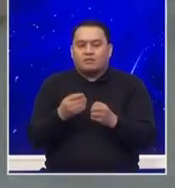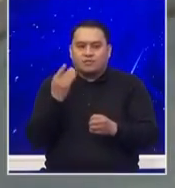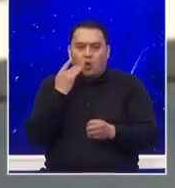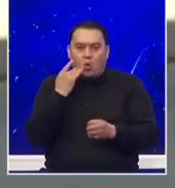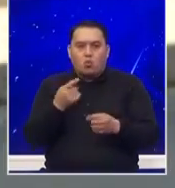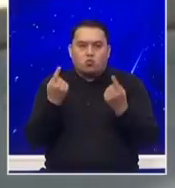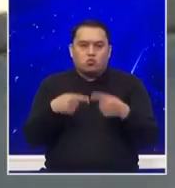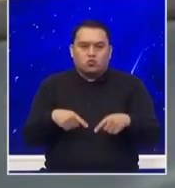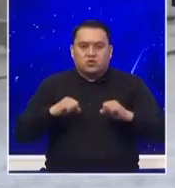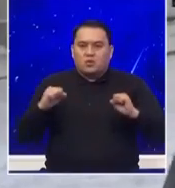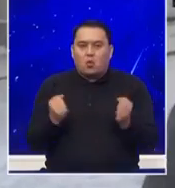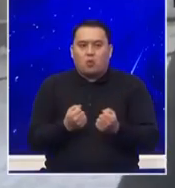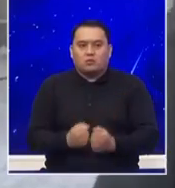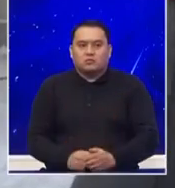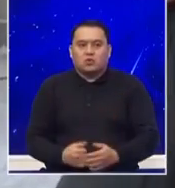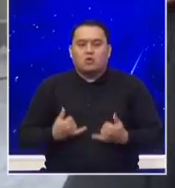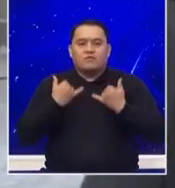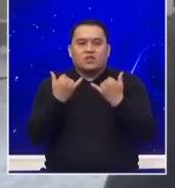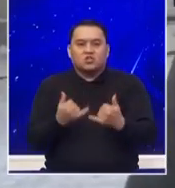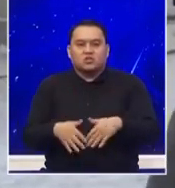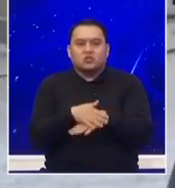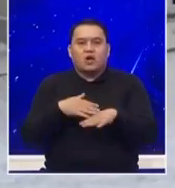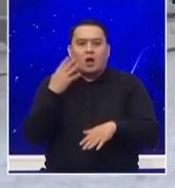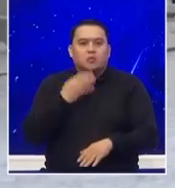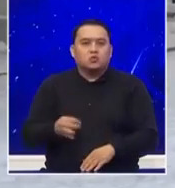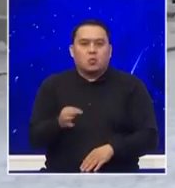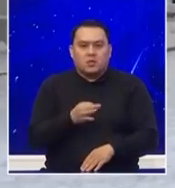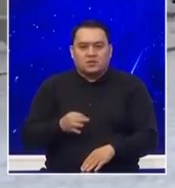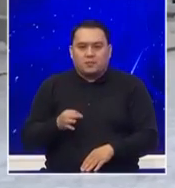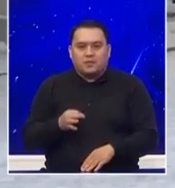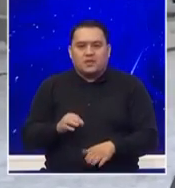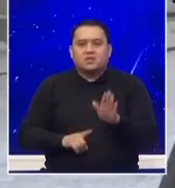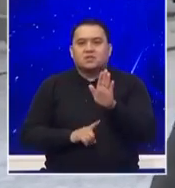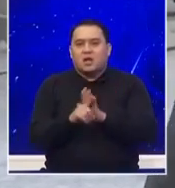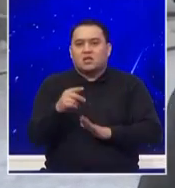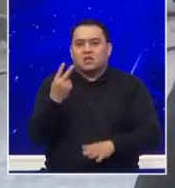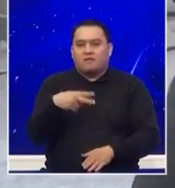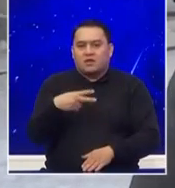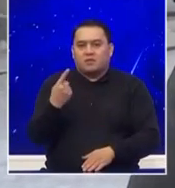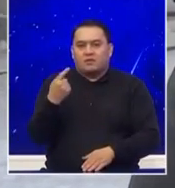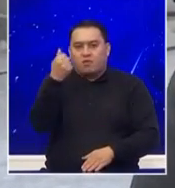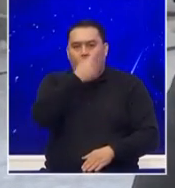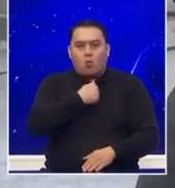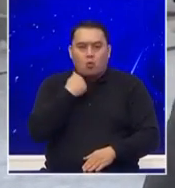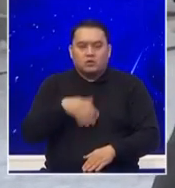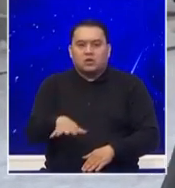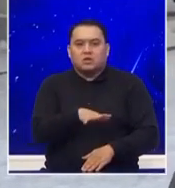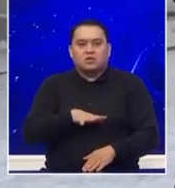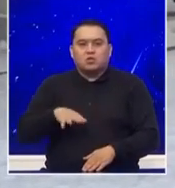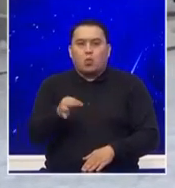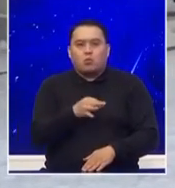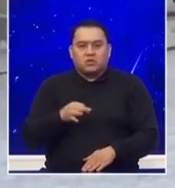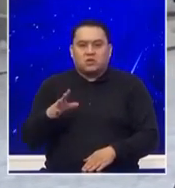Дело ухудшается к зиме. Уважаемые жители Алматинской области, с начала 2021 года на территории